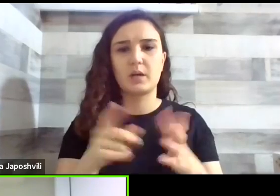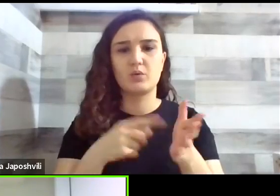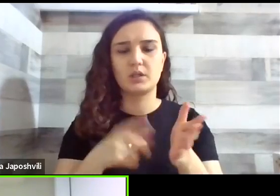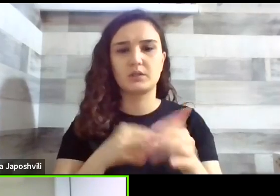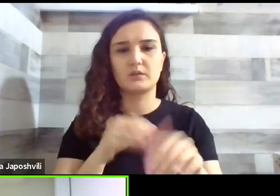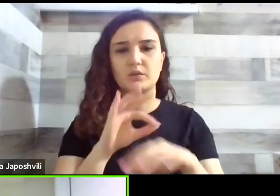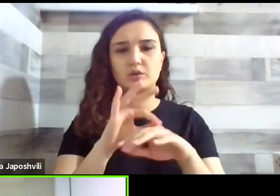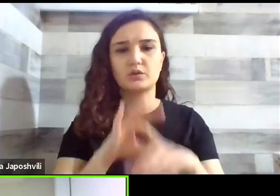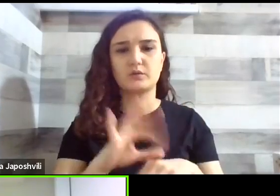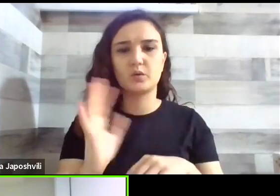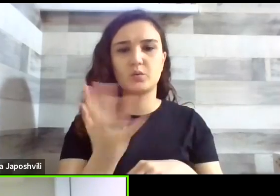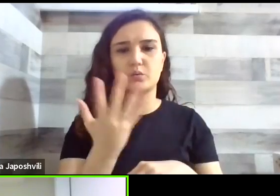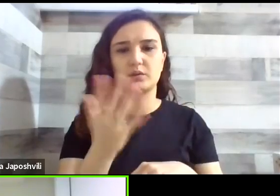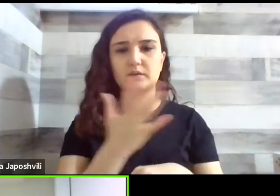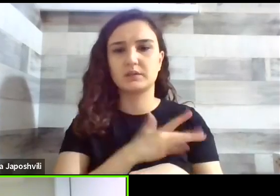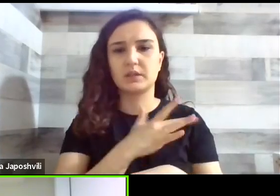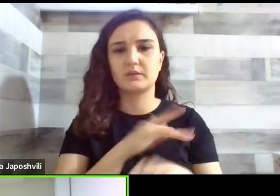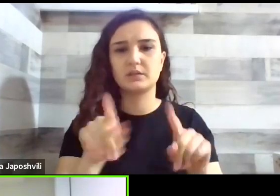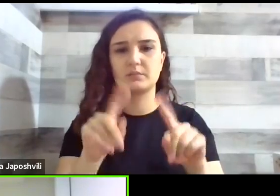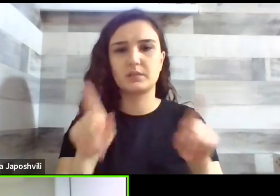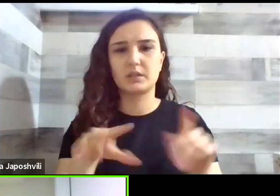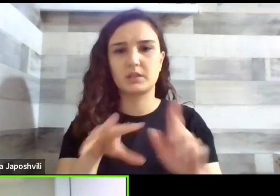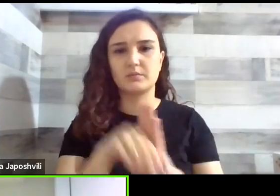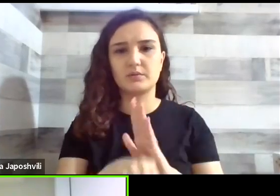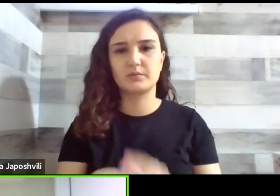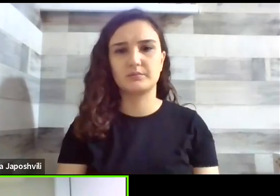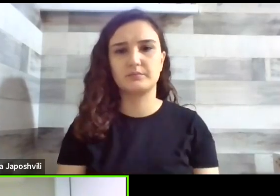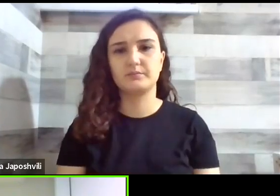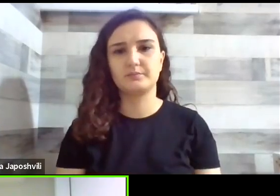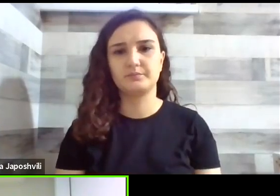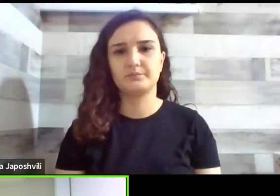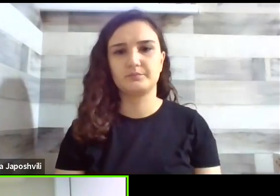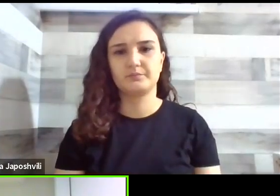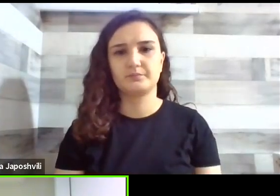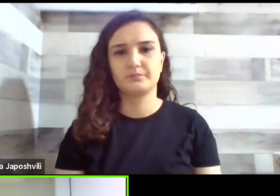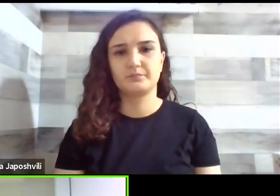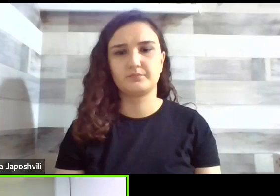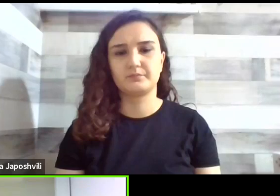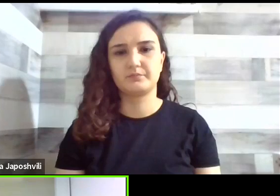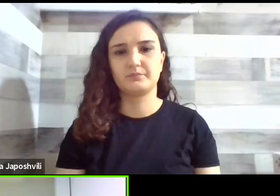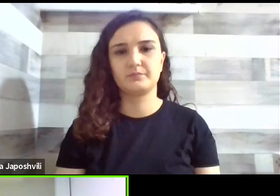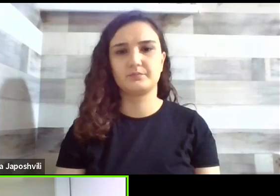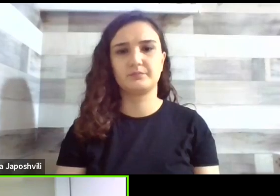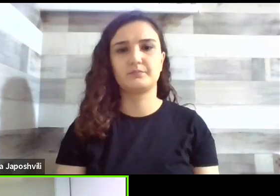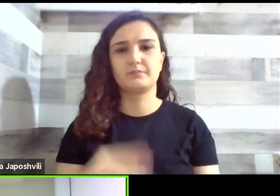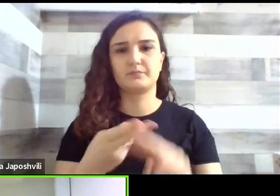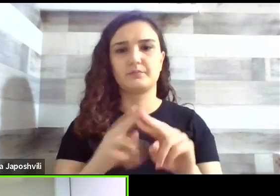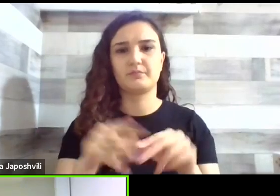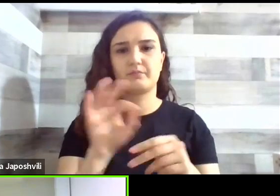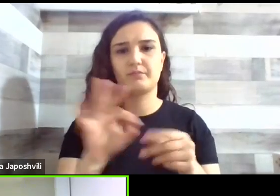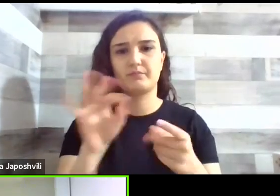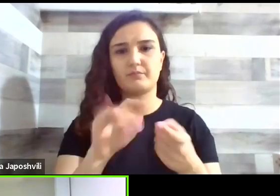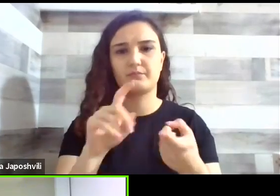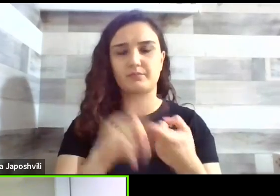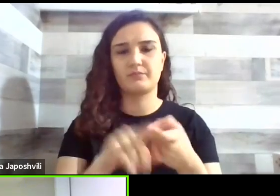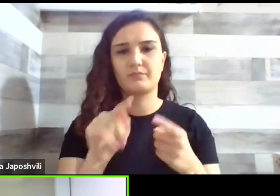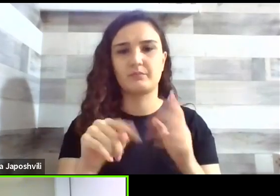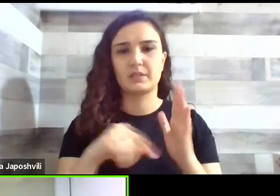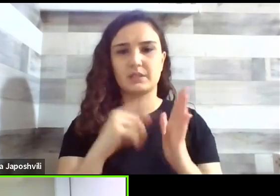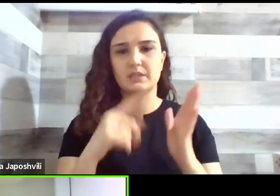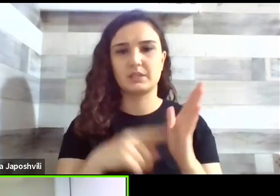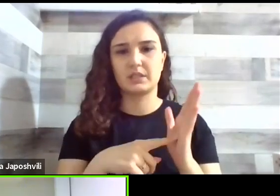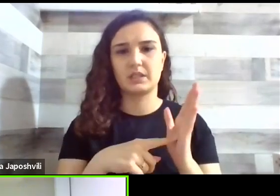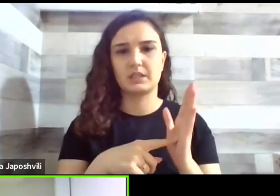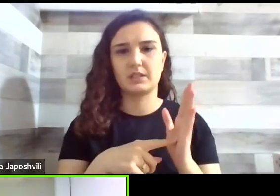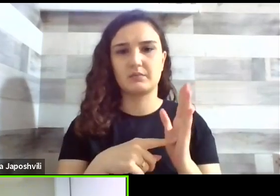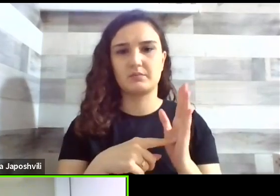ხუთივე სერვისის ფარგლებში, ეს ეხებოდა ძირითადად ამ საკითხებს, რაღაცნაირად